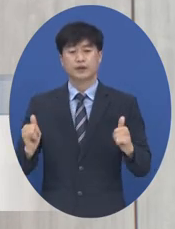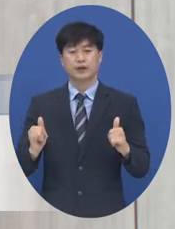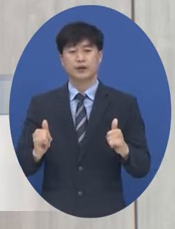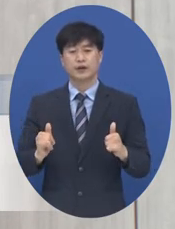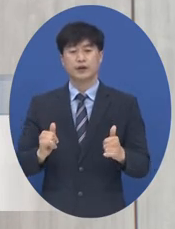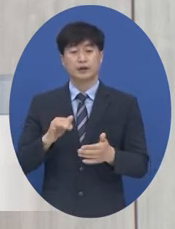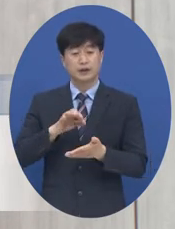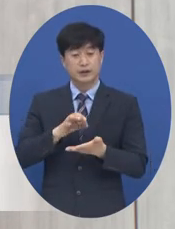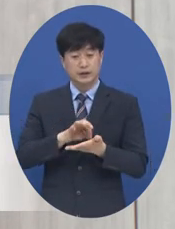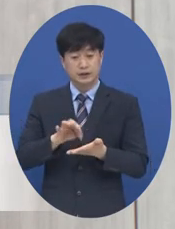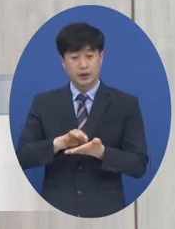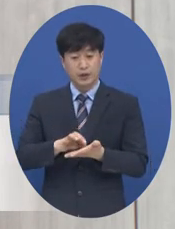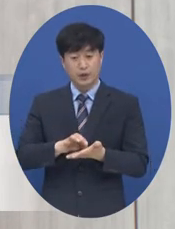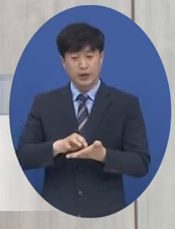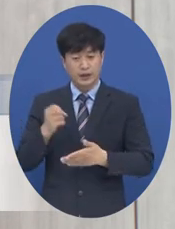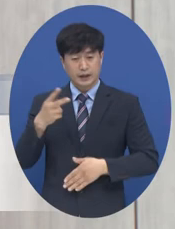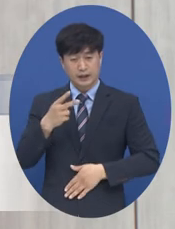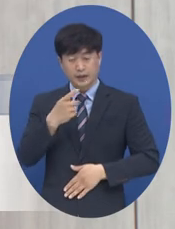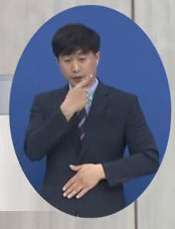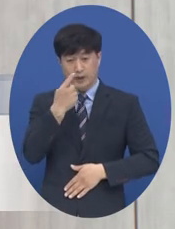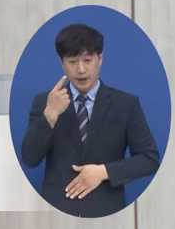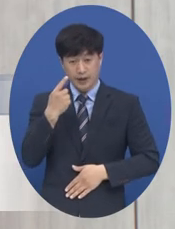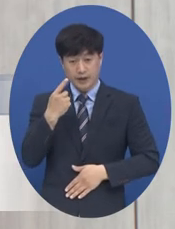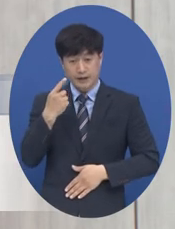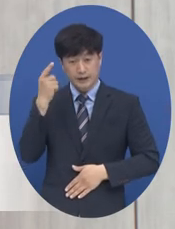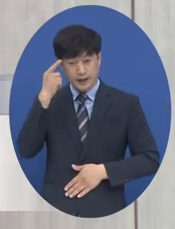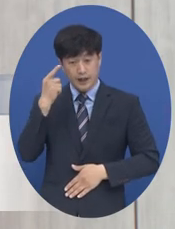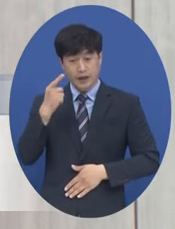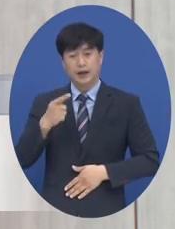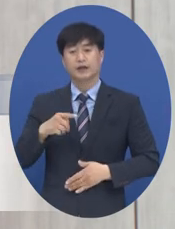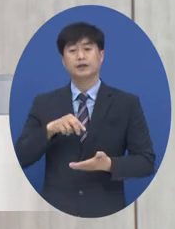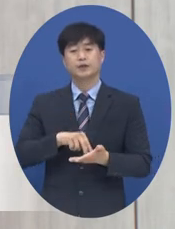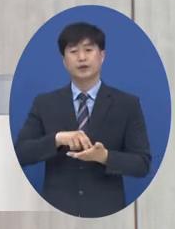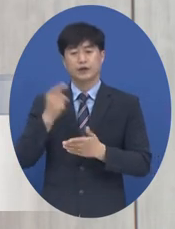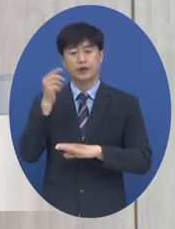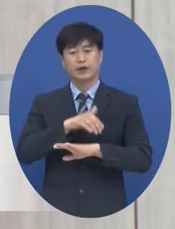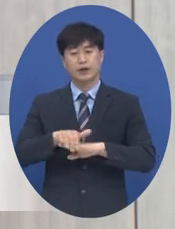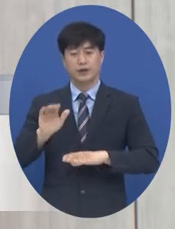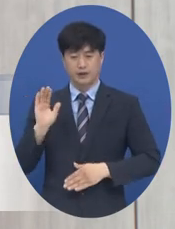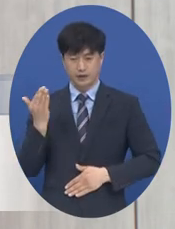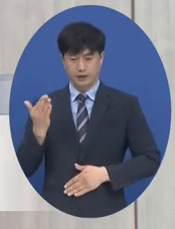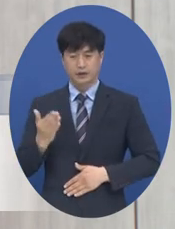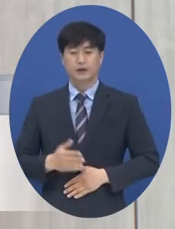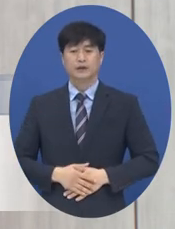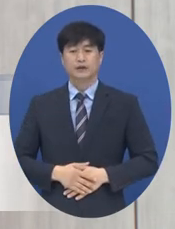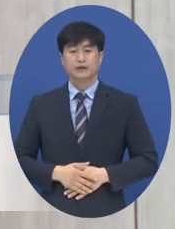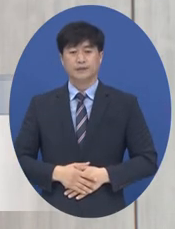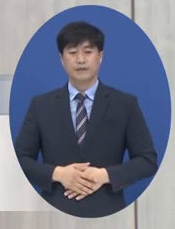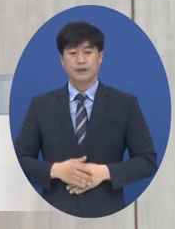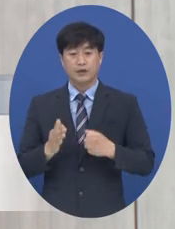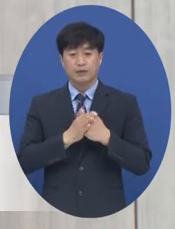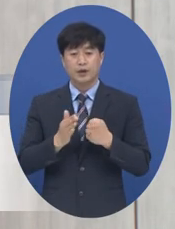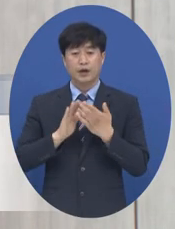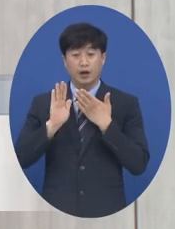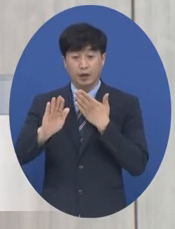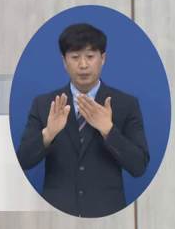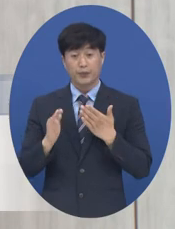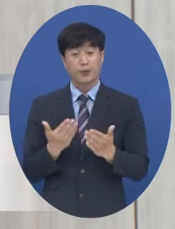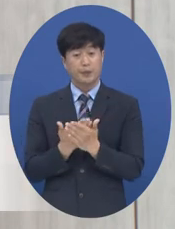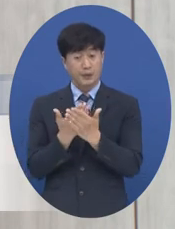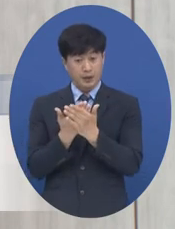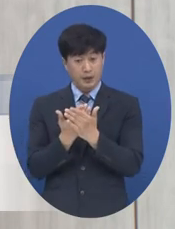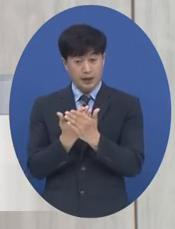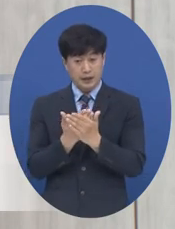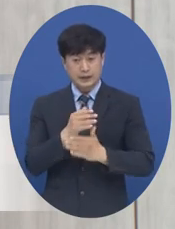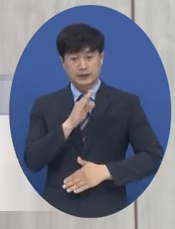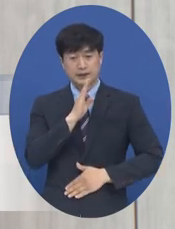떨어졌던 분들한테도 활용도를 제고할 수 있는 그런 차원에서 기획하게 되었습니다. 그래서 향후